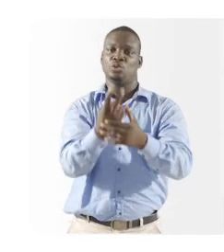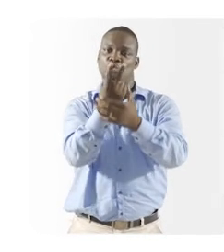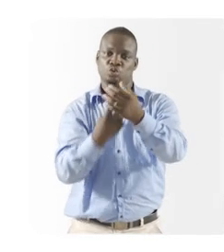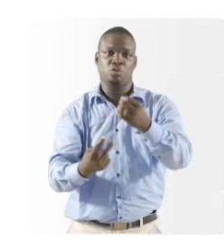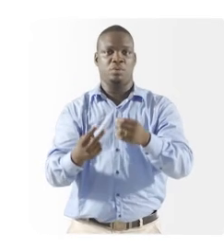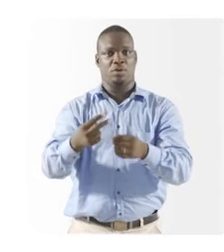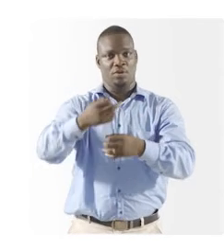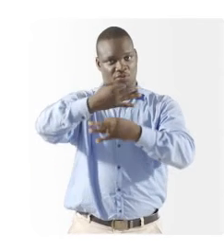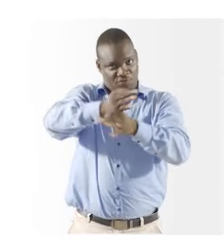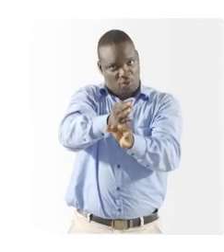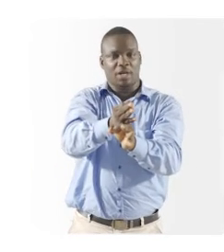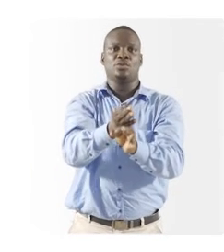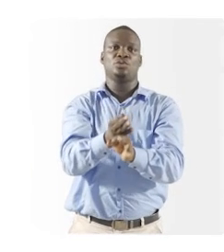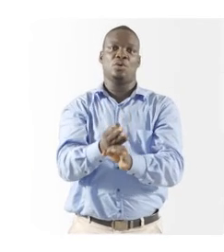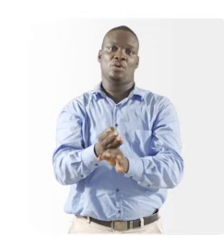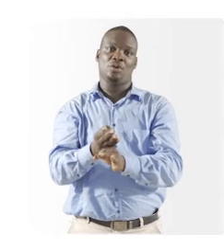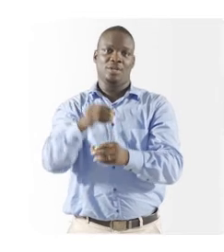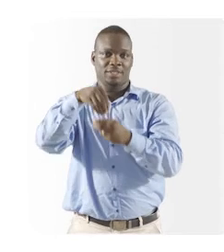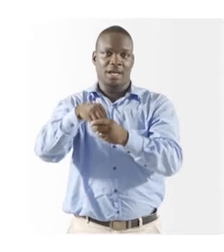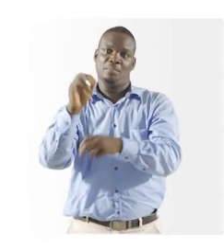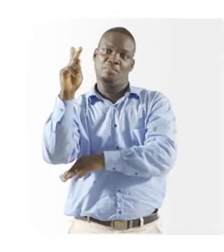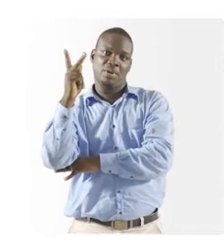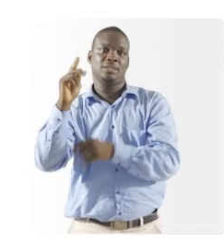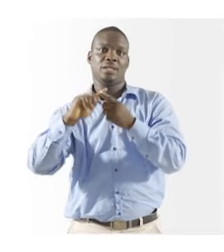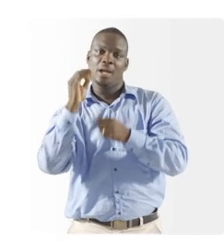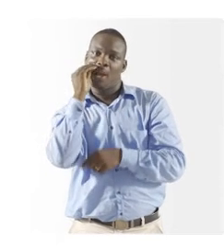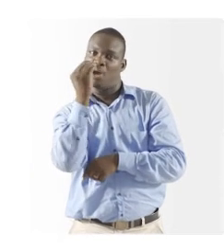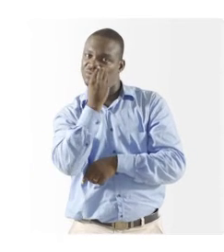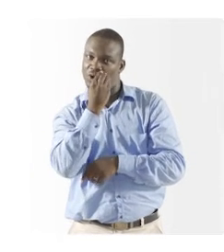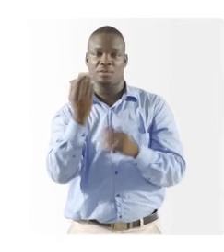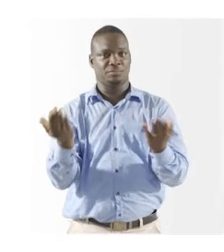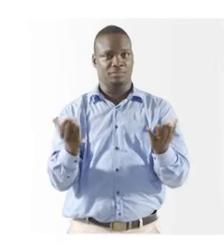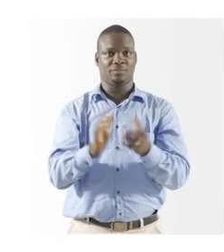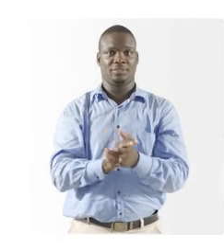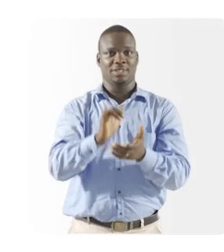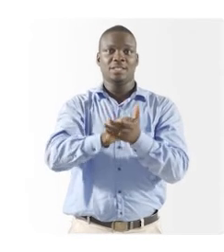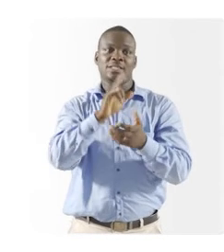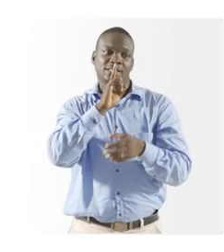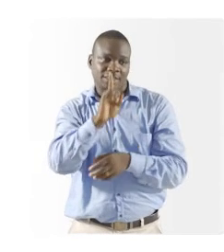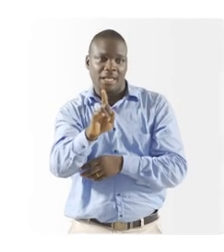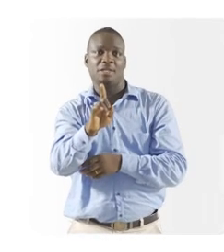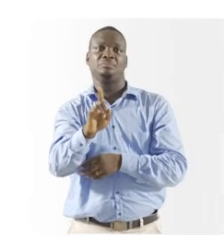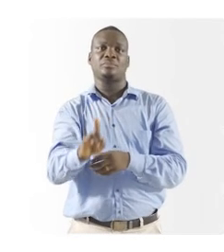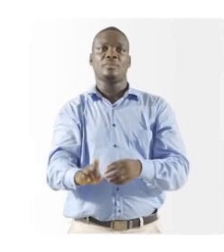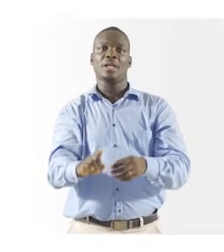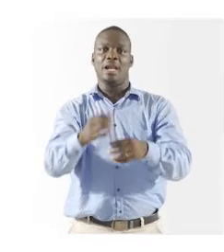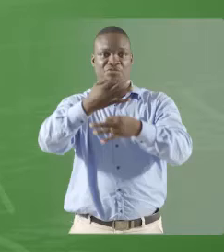fécondation chez les spermaphytes. Bien, la double fécondation chez les